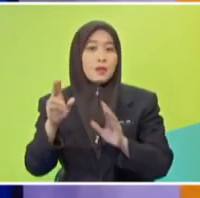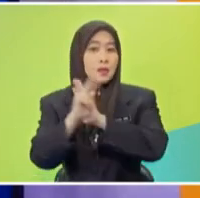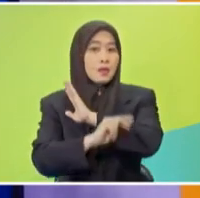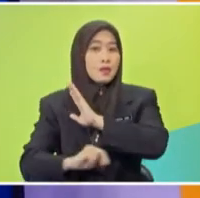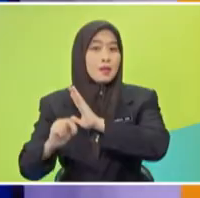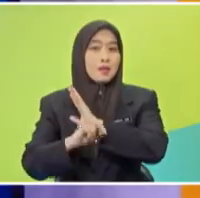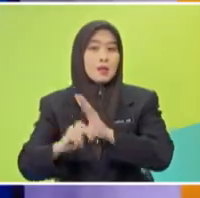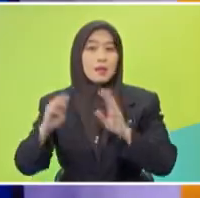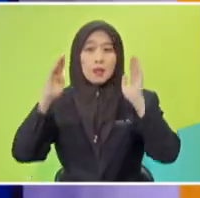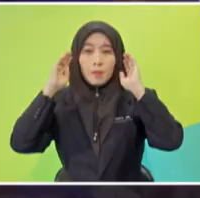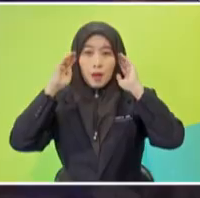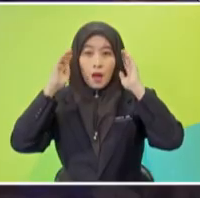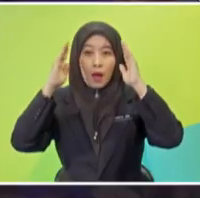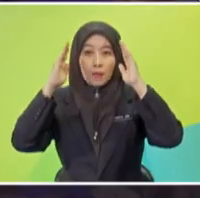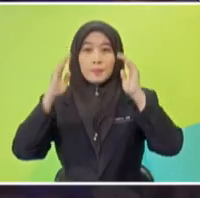Assalamualaikum